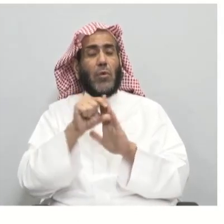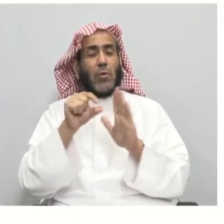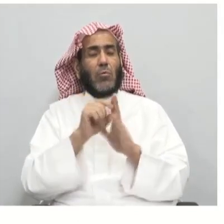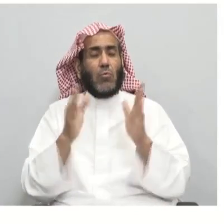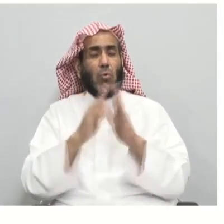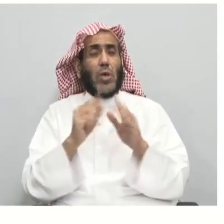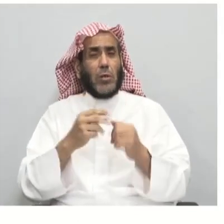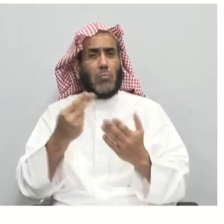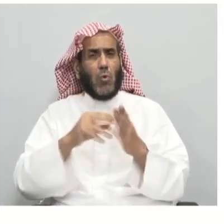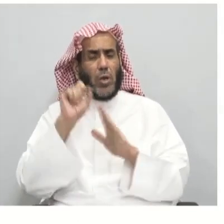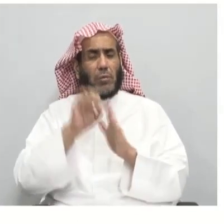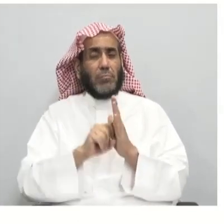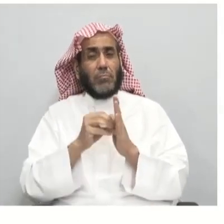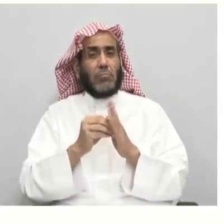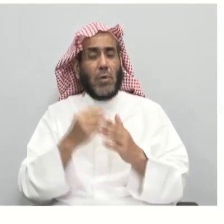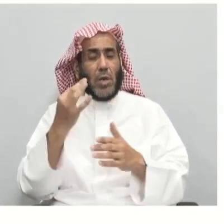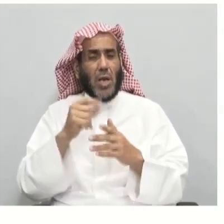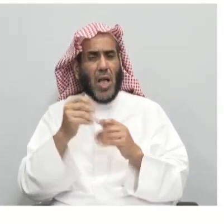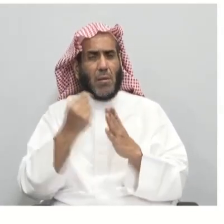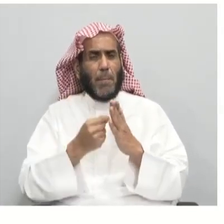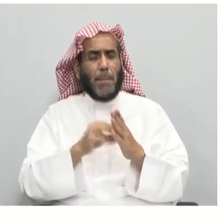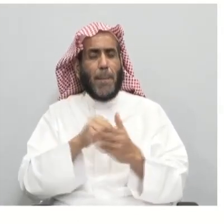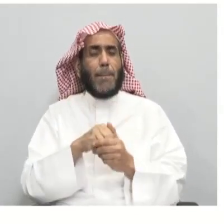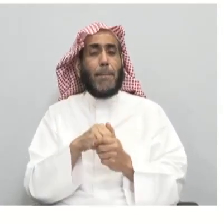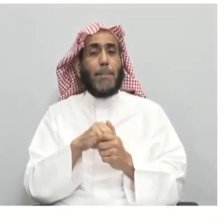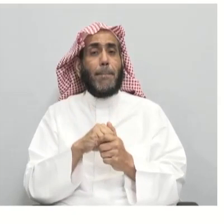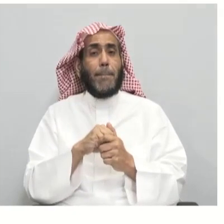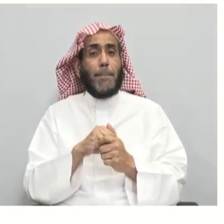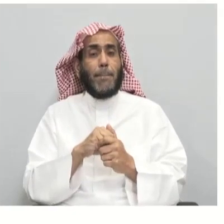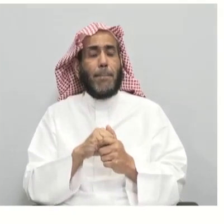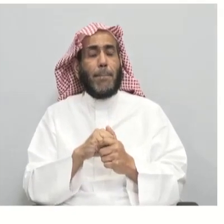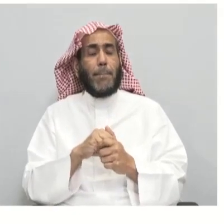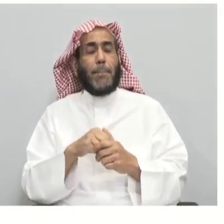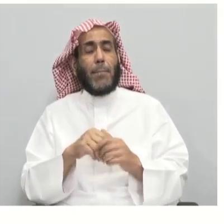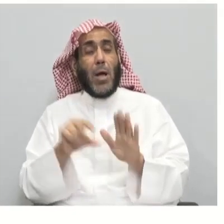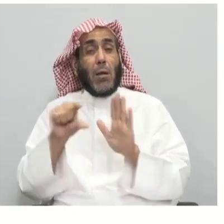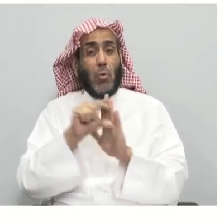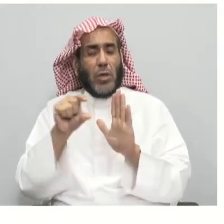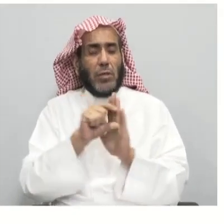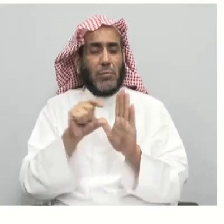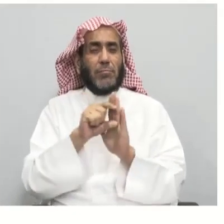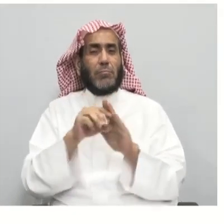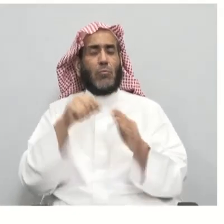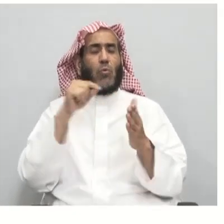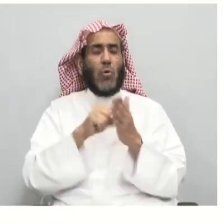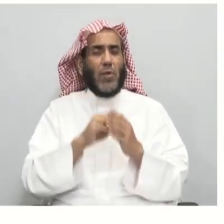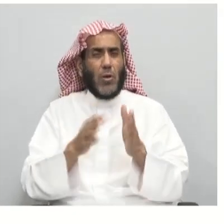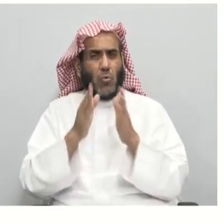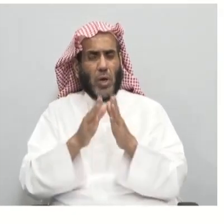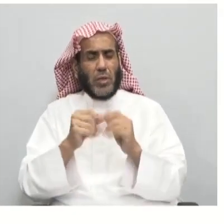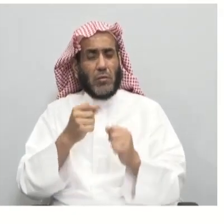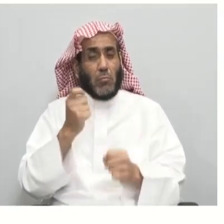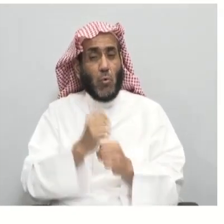يحدد المقرر الكاتب ما ياتي اذا المقدمه وفيها يحدد